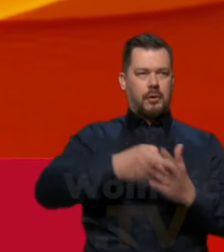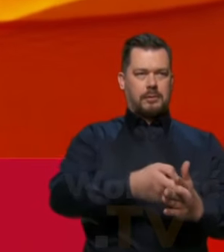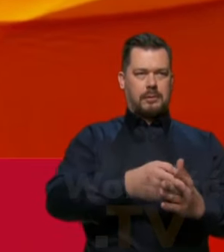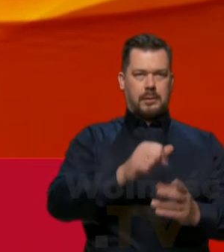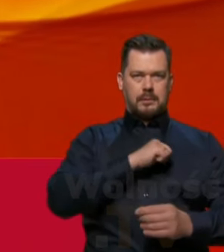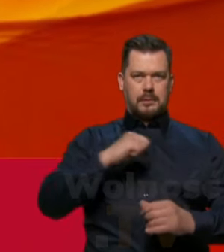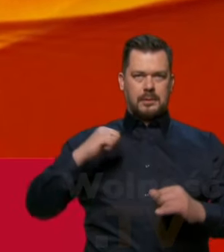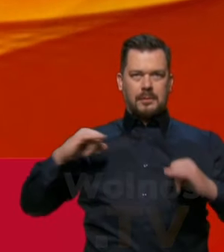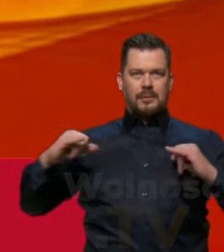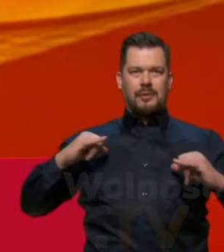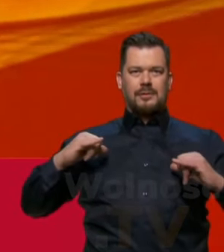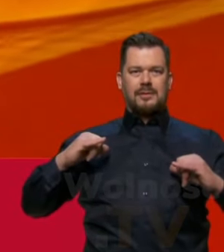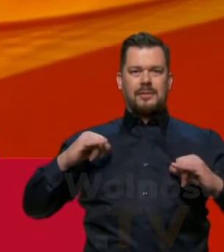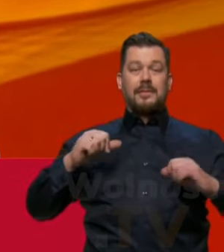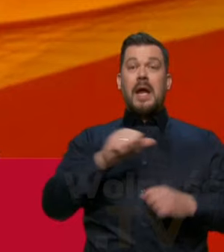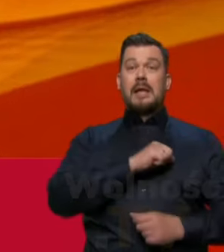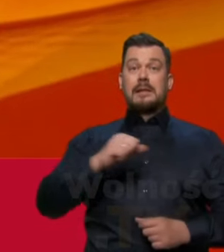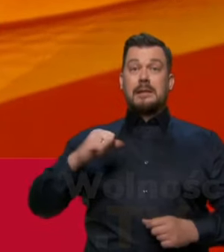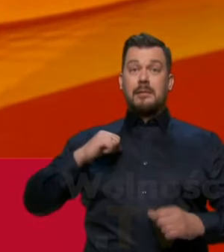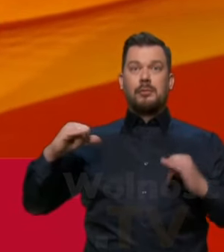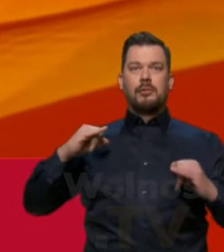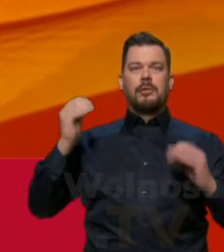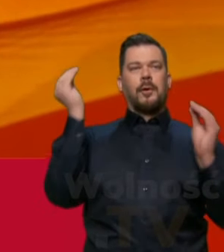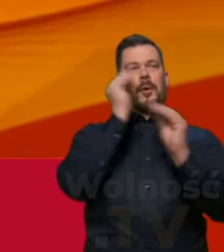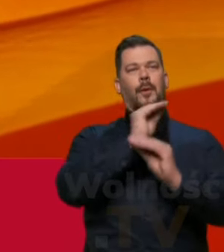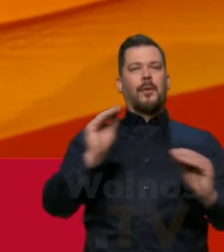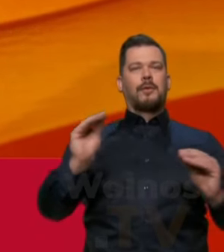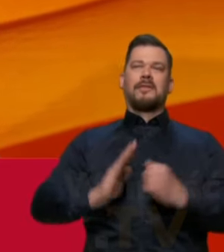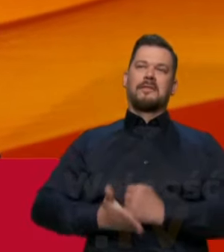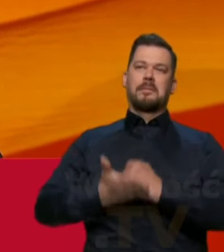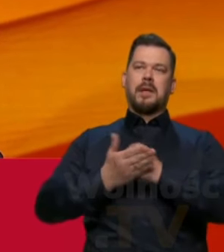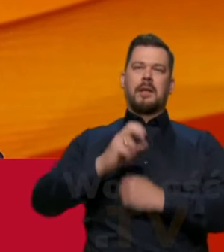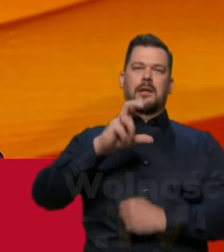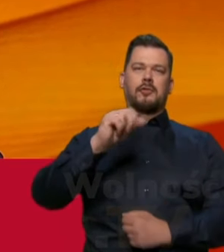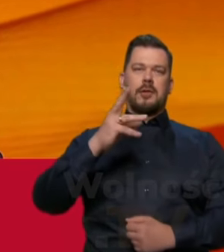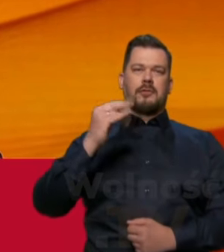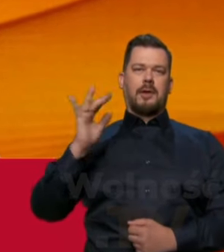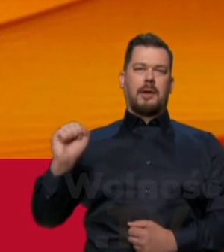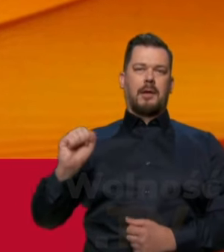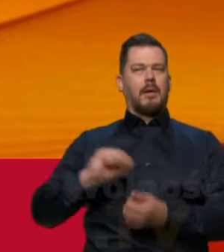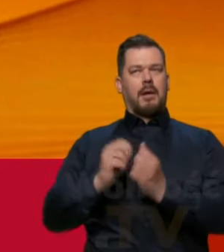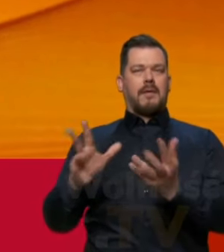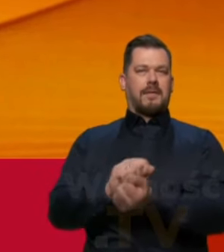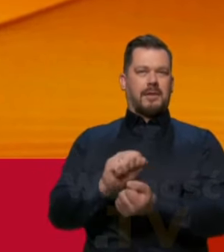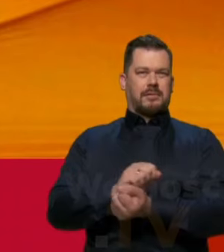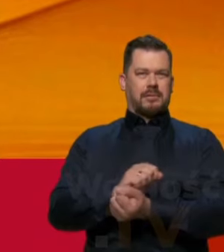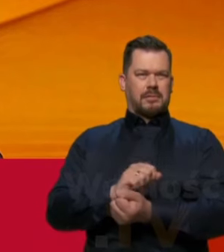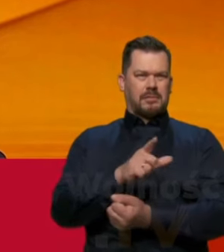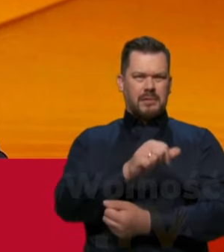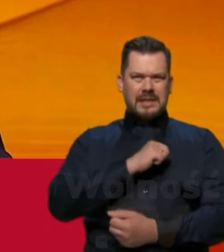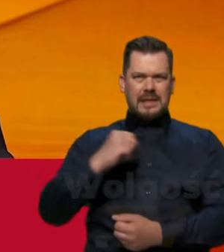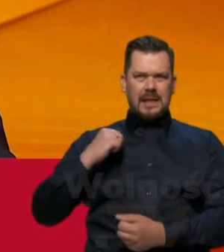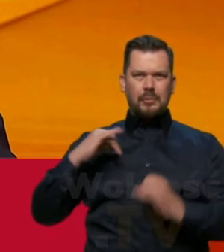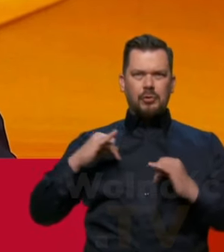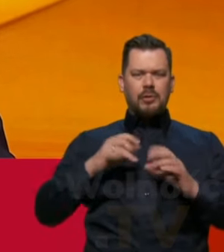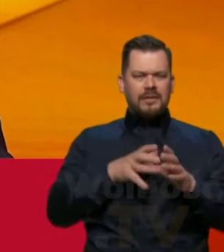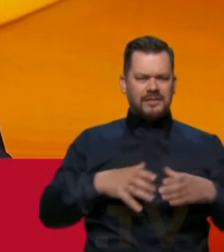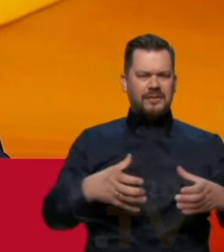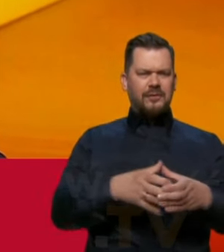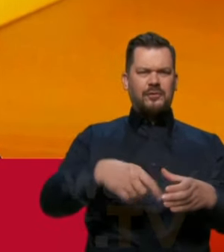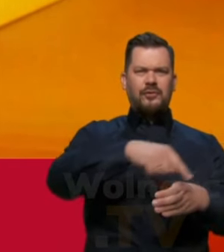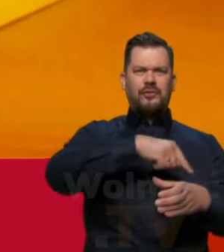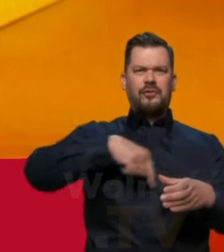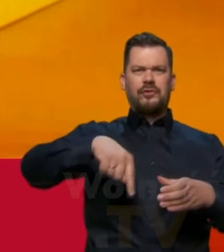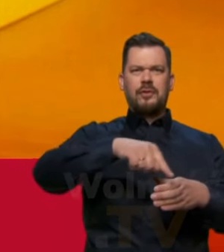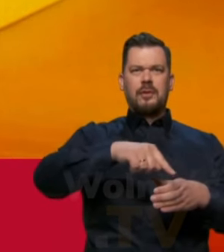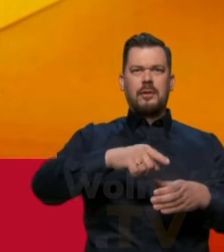samorządu. Niedopuszczalne, żeby samorząd na przykład ogłaszał, że popiera Czeczenię albo zwalcza Czeczenię, prawda? Jeżeli coś takiego powie samorząd, to trzeba rozwiązać Radę Warszawy